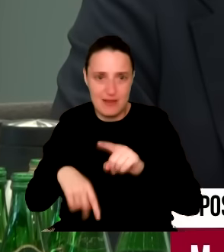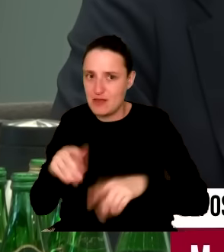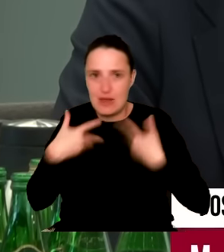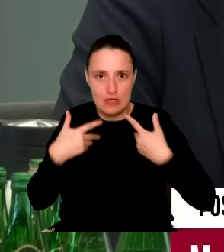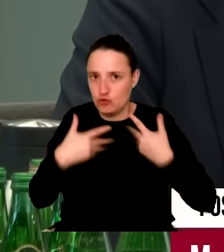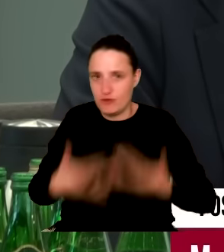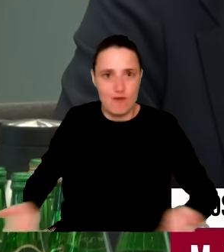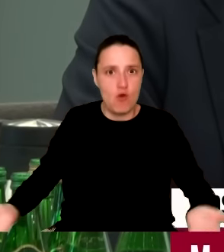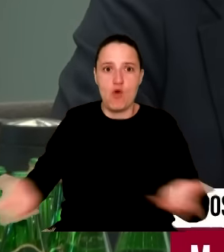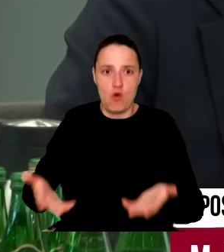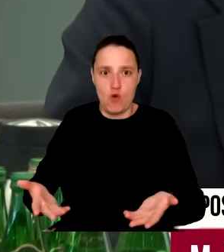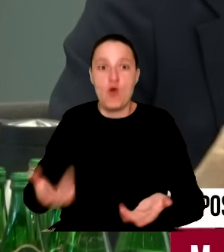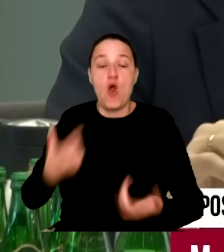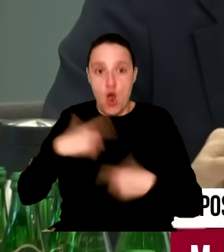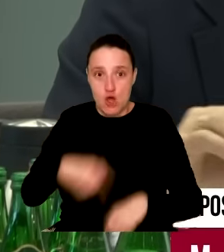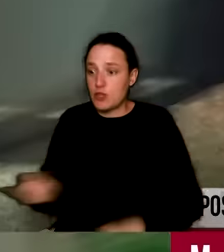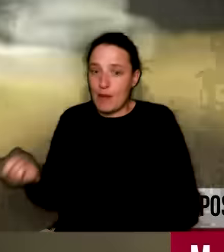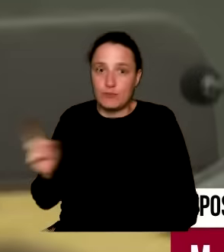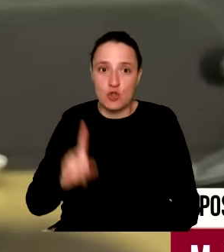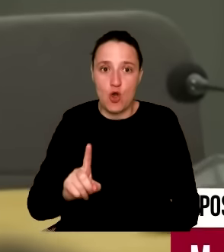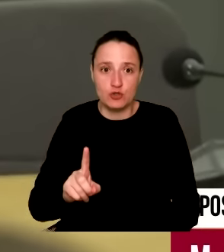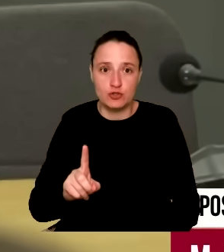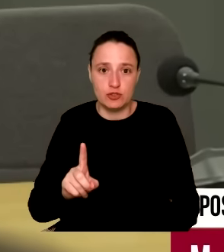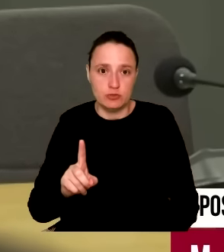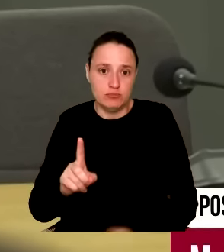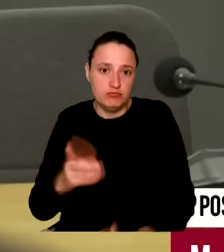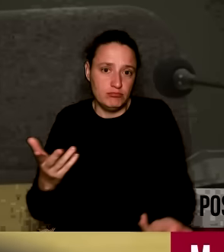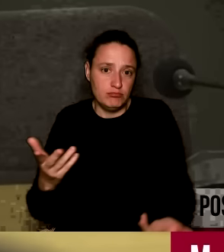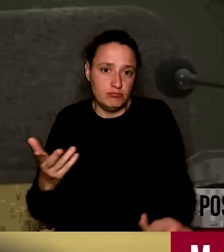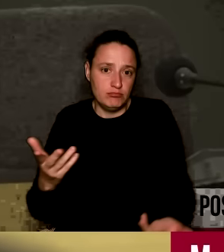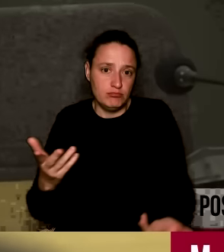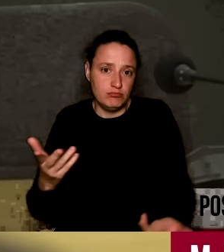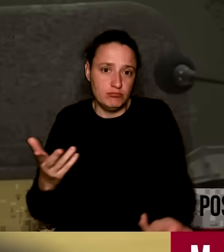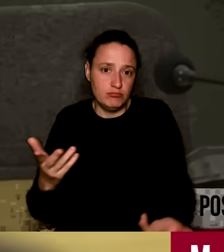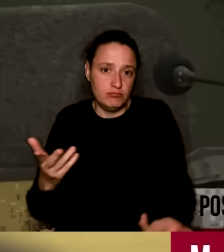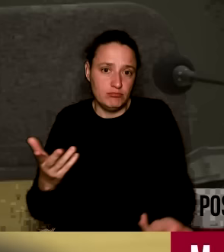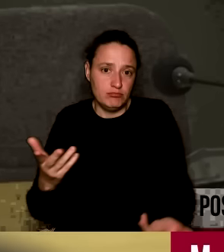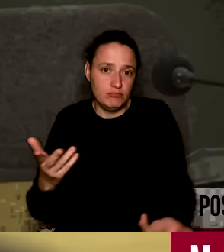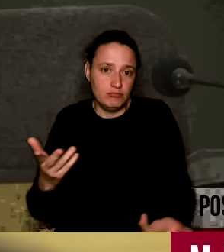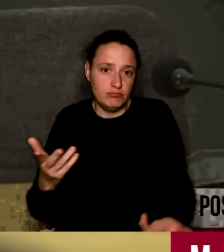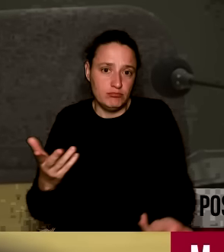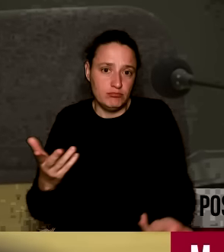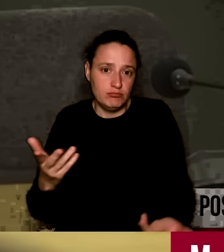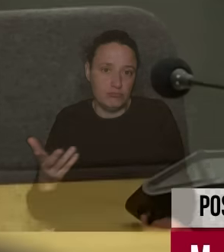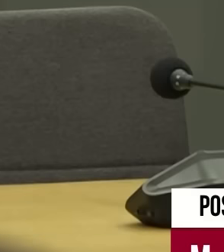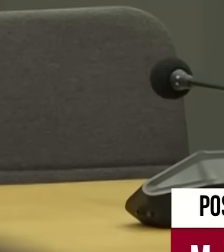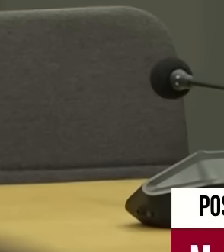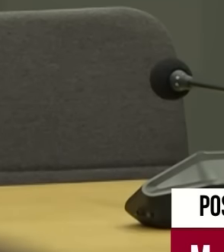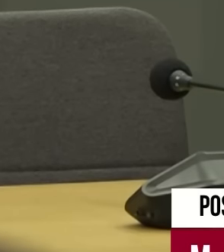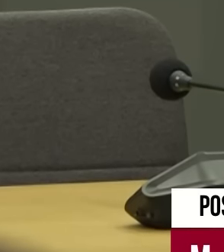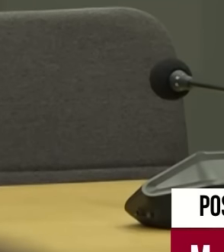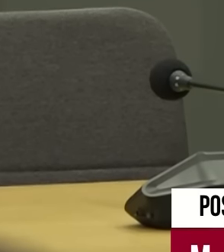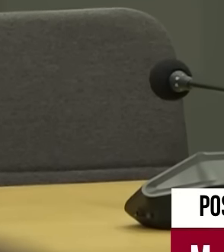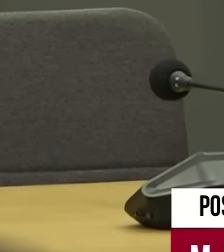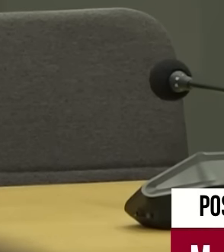trybie dany wyborca mógł przyjść i złożyć swój podpis i w jednym i w drugim przypadku składa podpis pokazuje